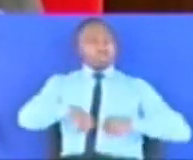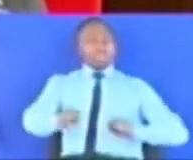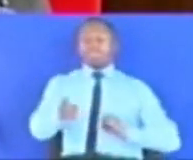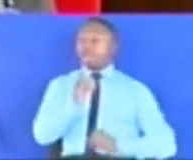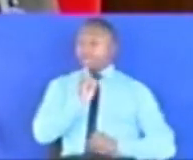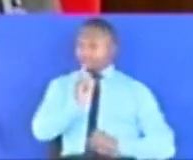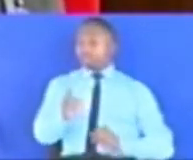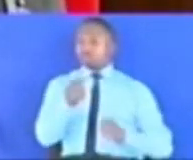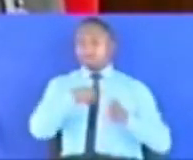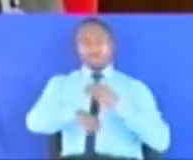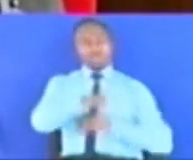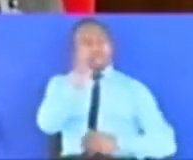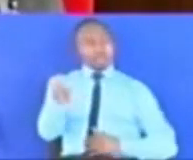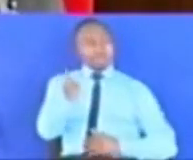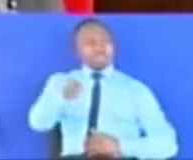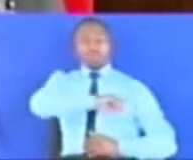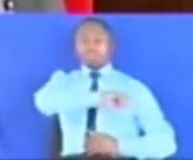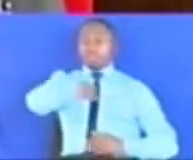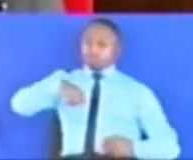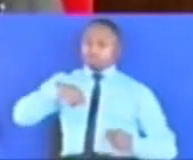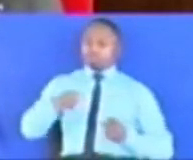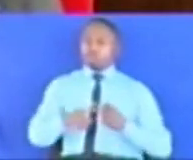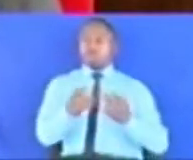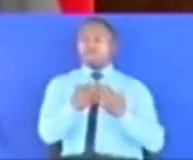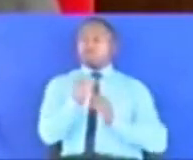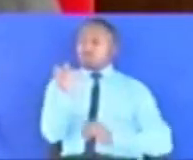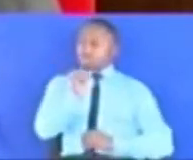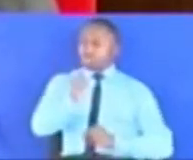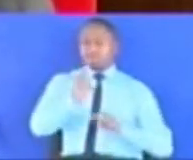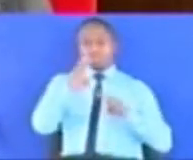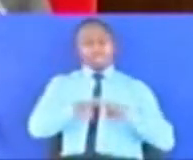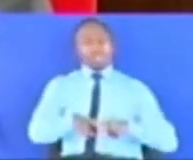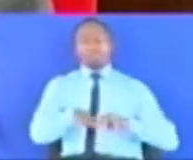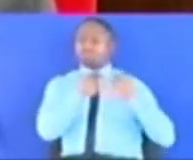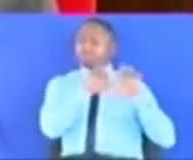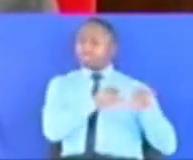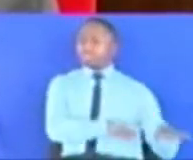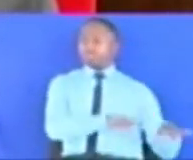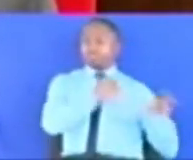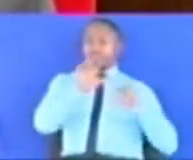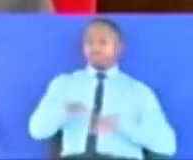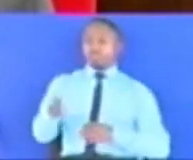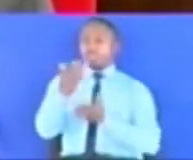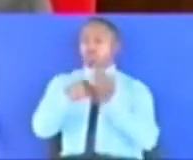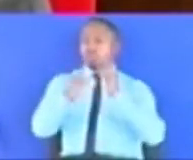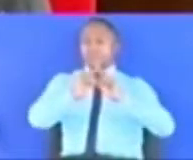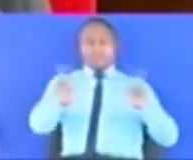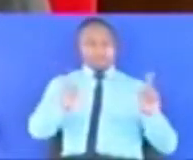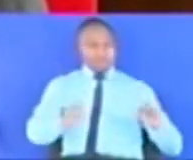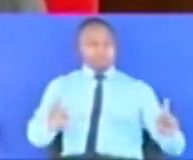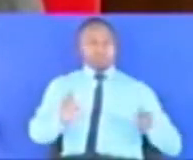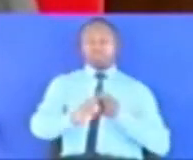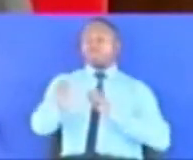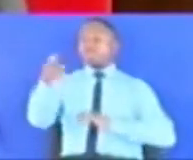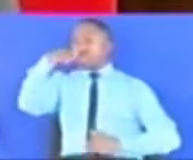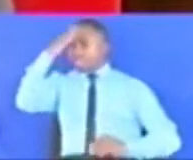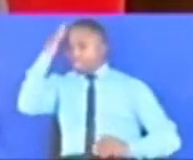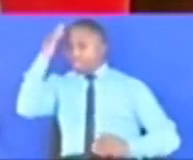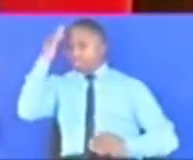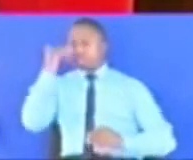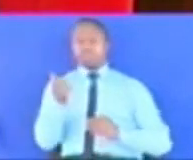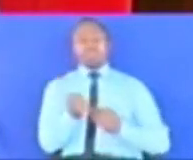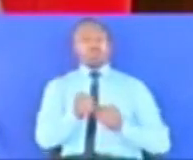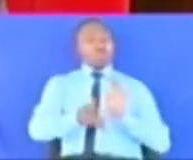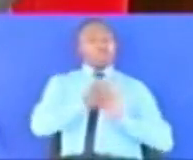agizo katika halmashauri zetu? Maana wazee wanakaa wanahangaika huko tunakotoka. Na lini serikali sasa